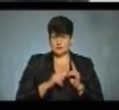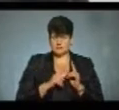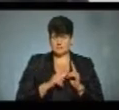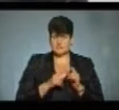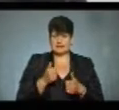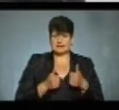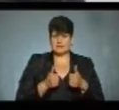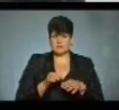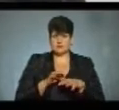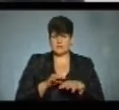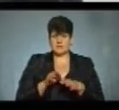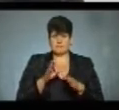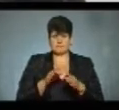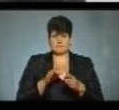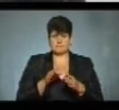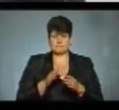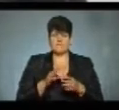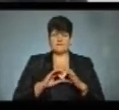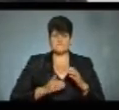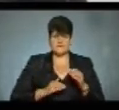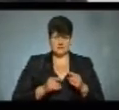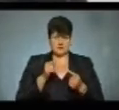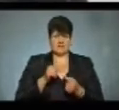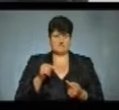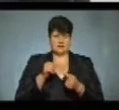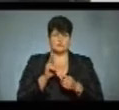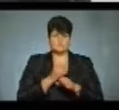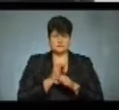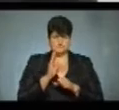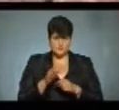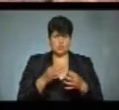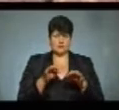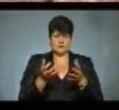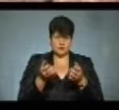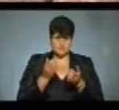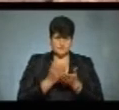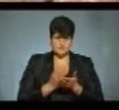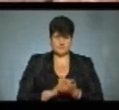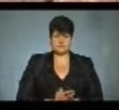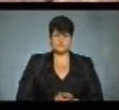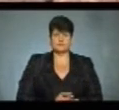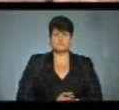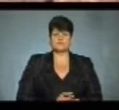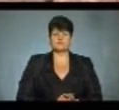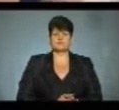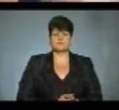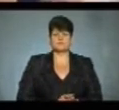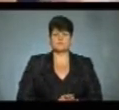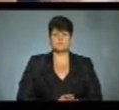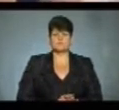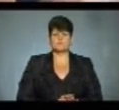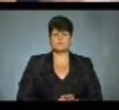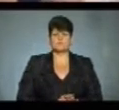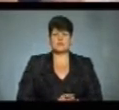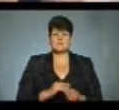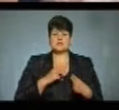Тендера проведені, підрядчики визначені, дозволи всі відповідно отримані. Хто всі знали?